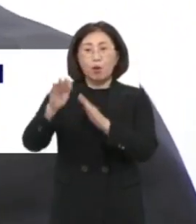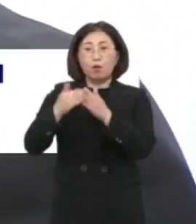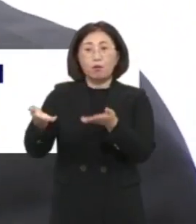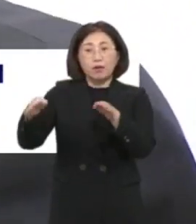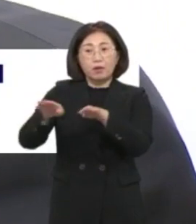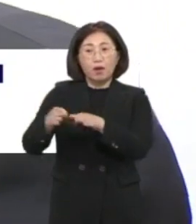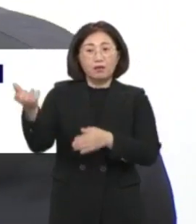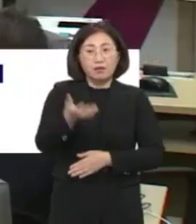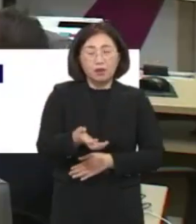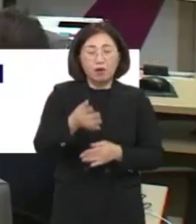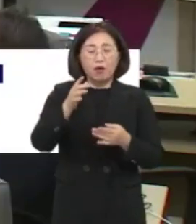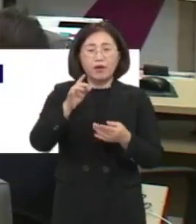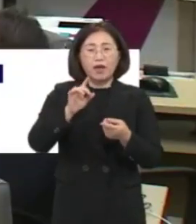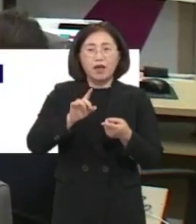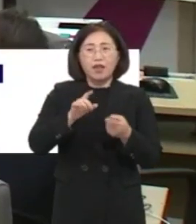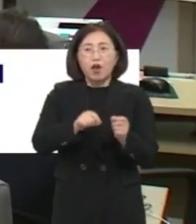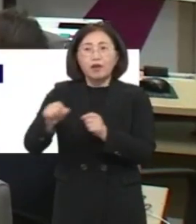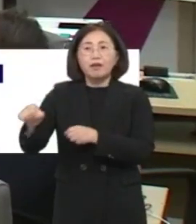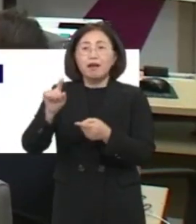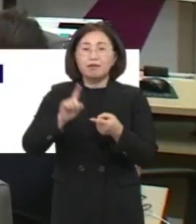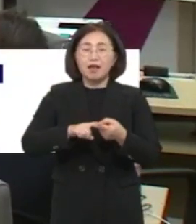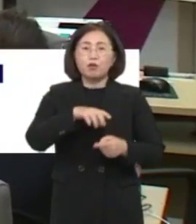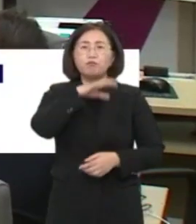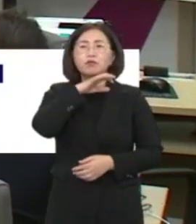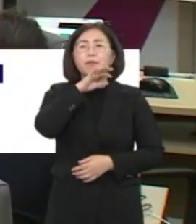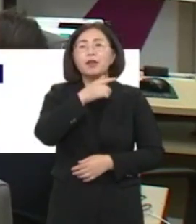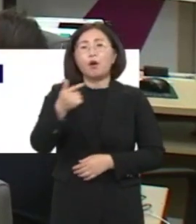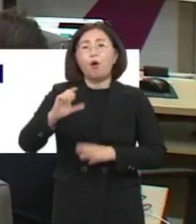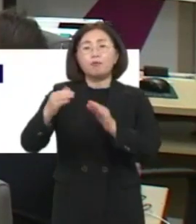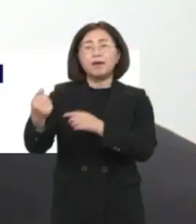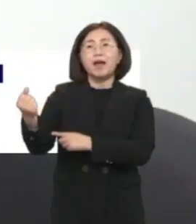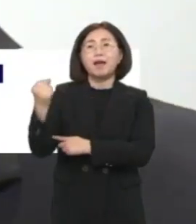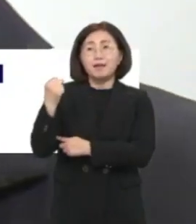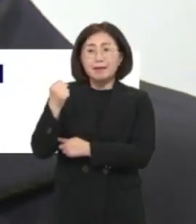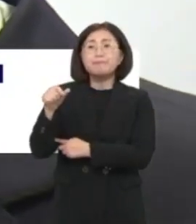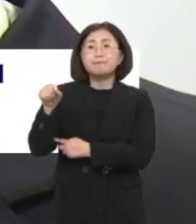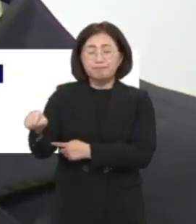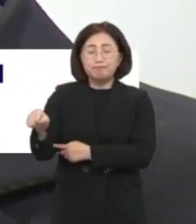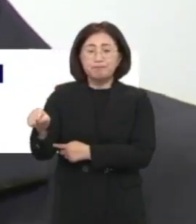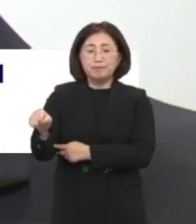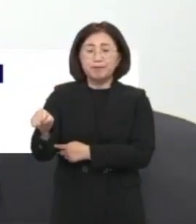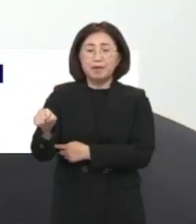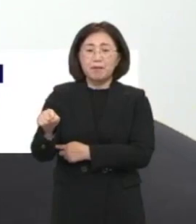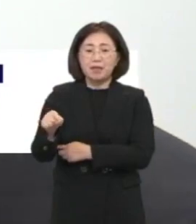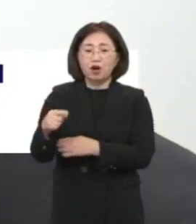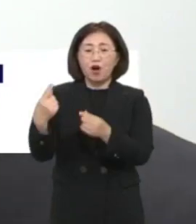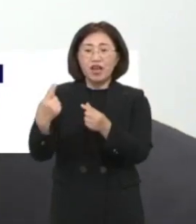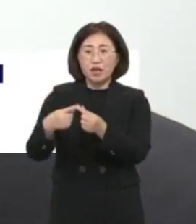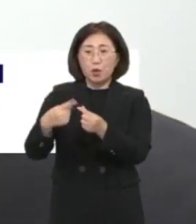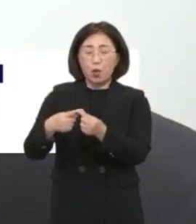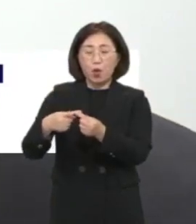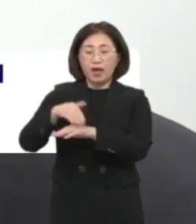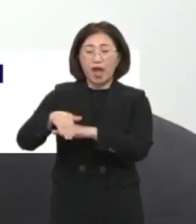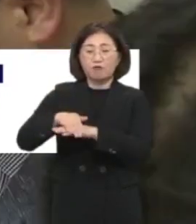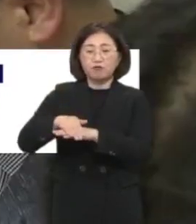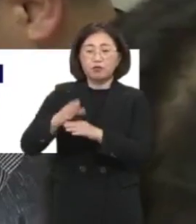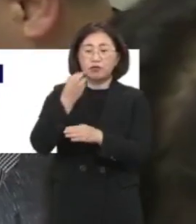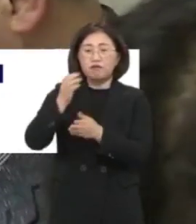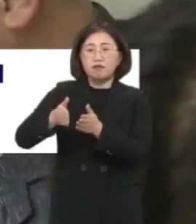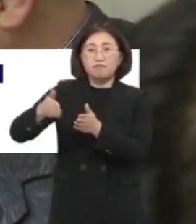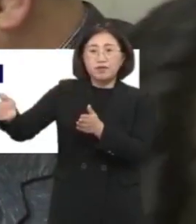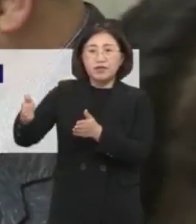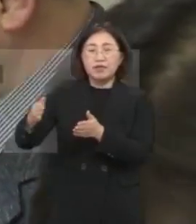충청권의 불만이 큰 상황에서 여당인 국민의힘에서 총선 1호 공약으로 메가 서울 구상을 밝히면서 이에